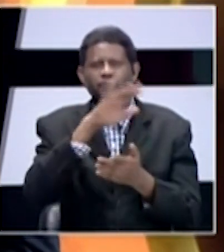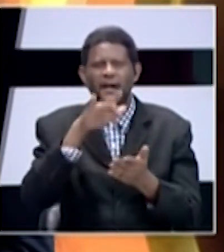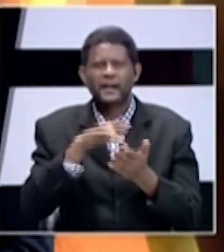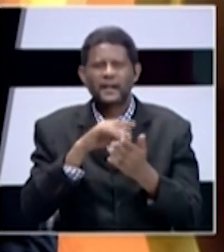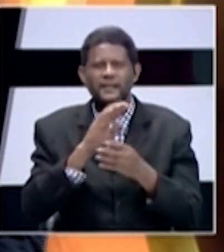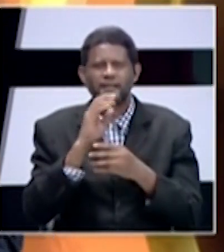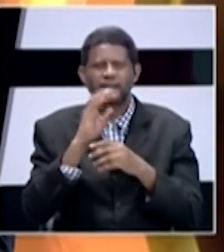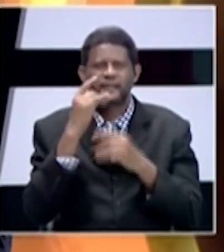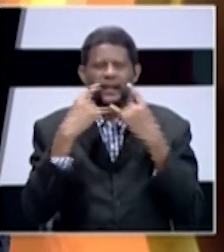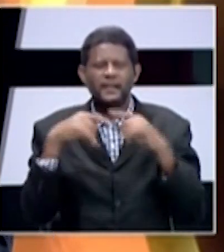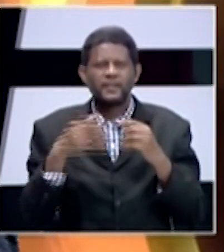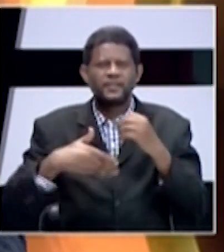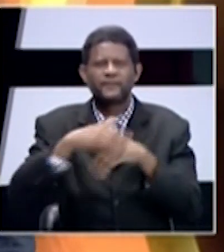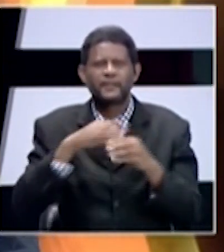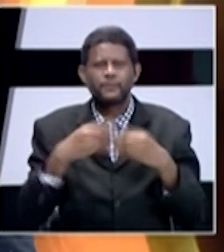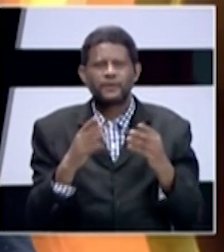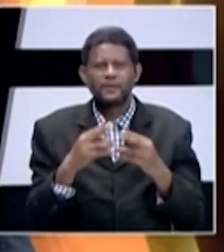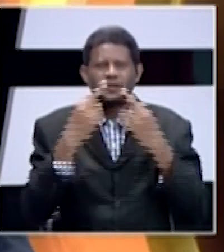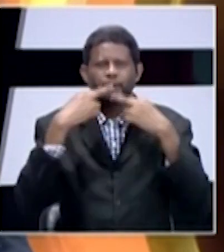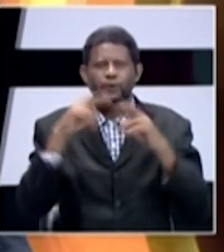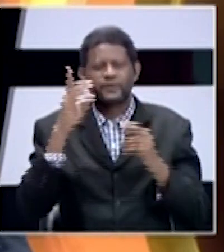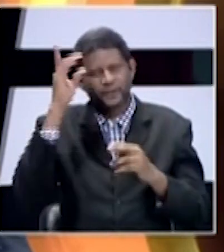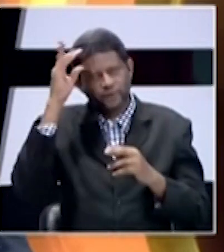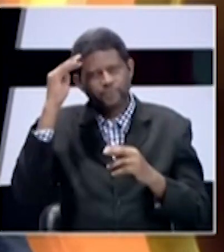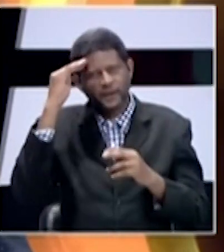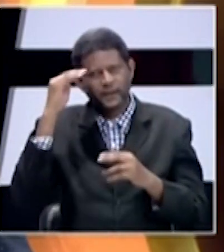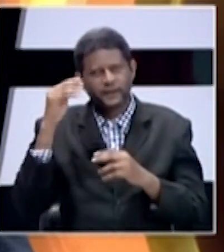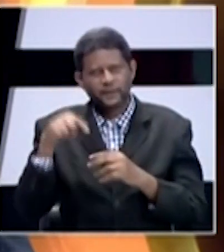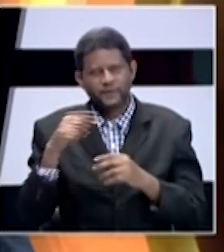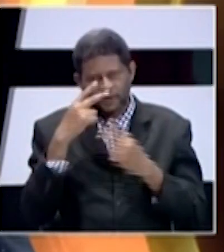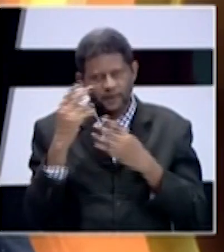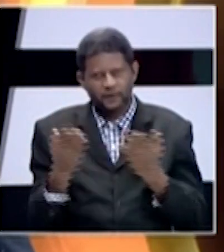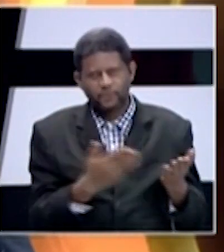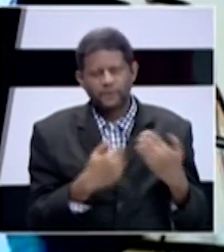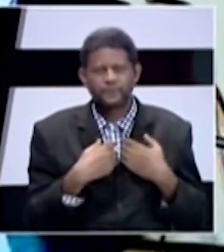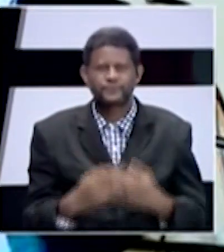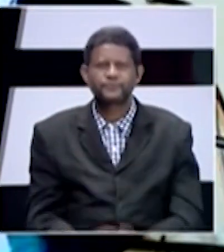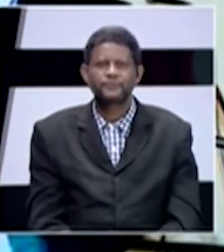زينا شفان هيبن اوين ريبورتنا كيروس محاري كم سبد حسيس ولا